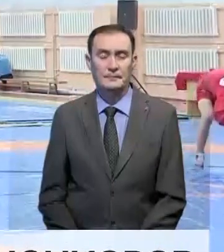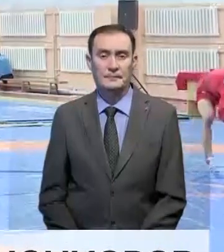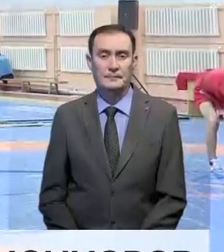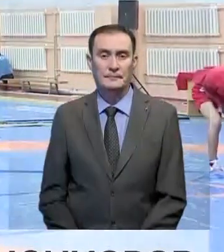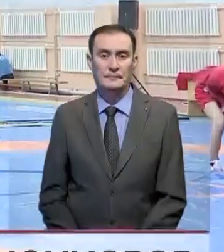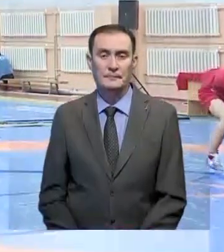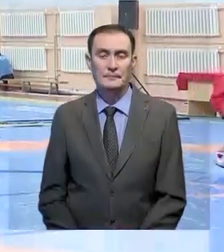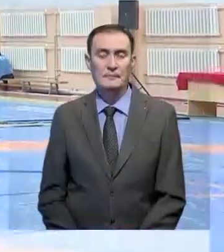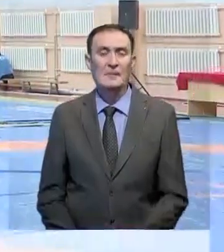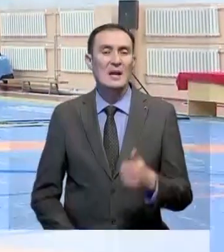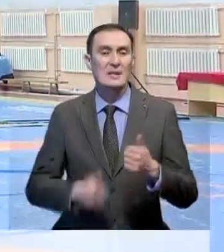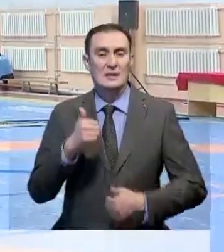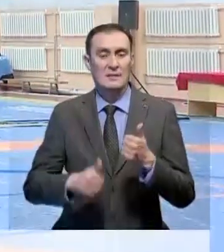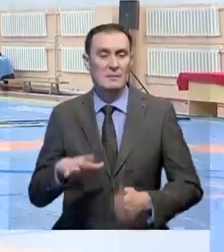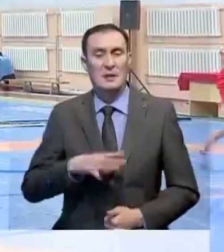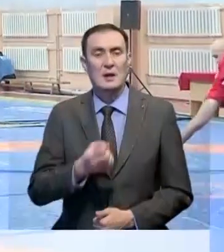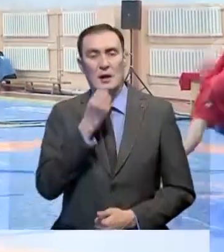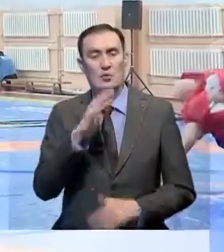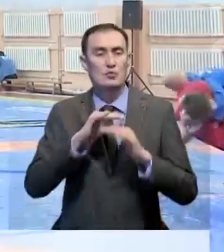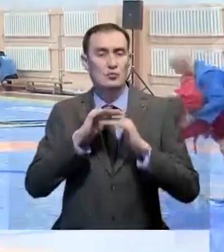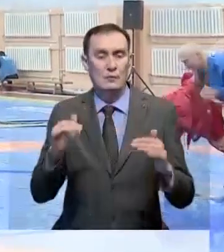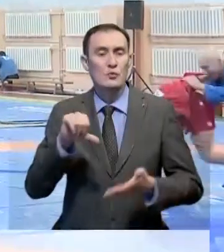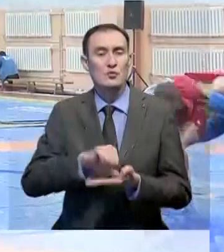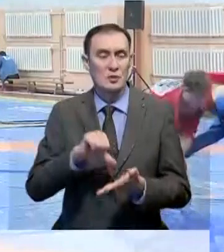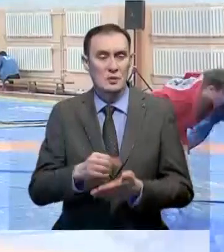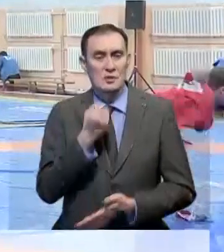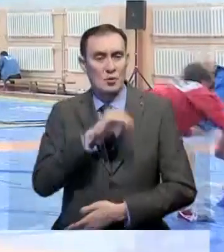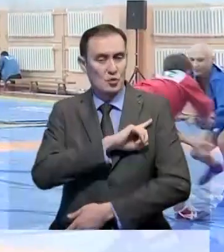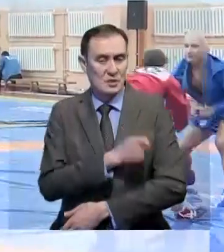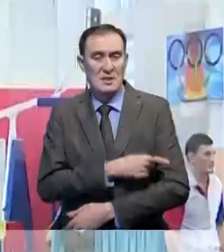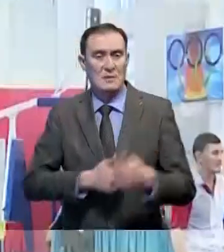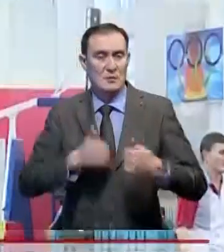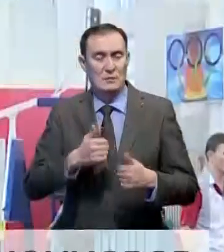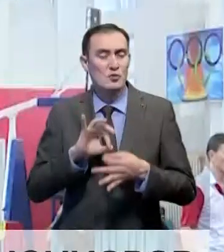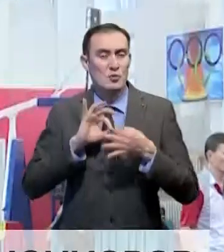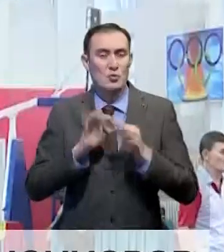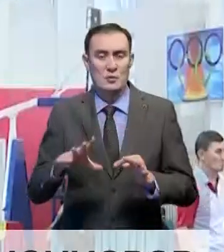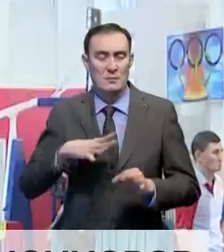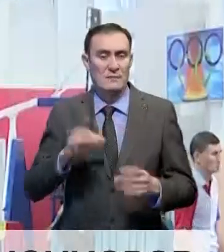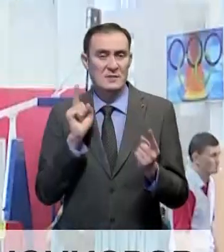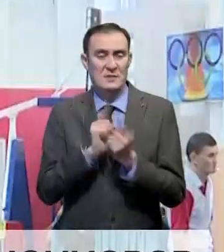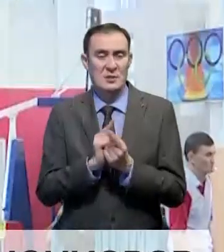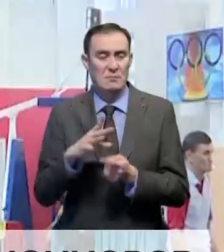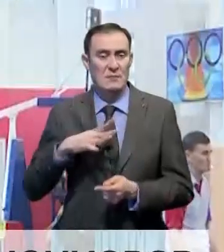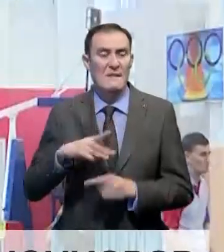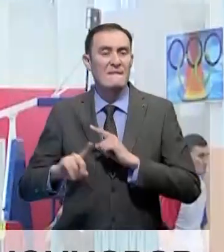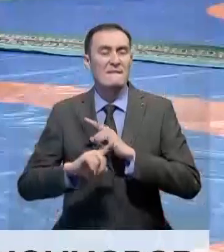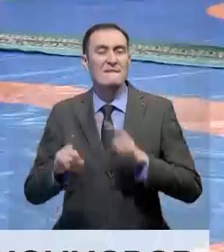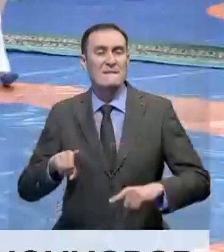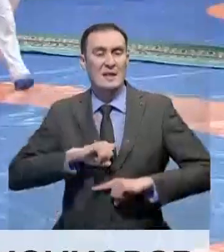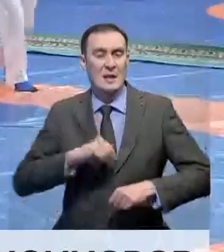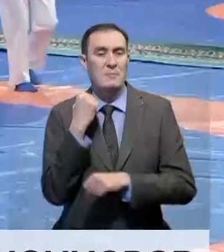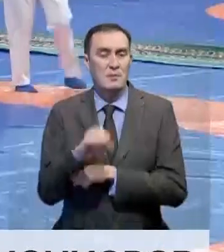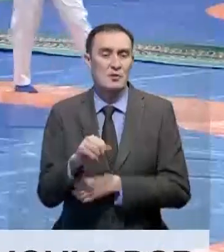Кыргызстана соревнования прошли на высоком уровне все участники достойные противники самым сложным поединком для меня оказался финальный я